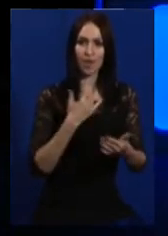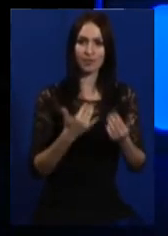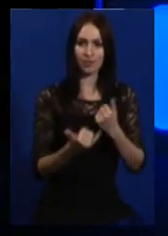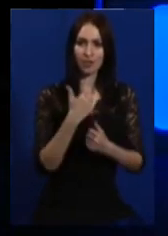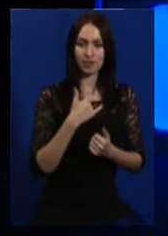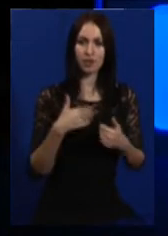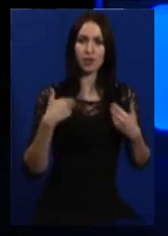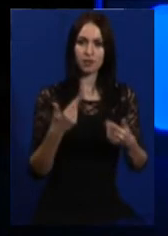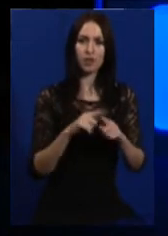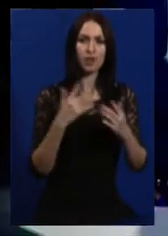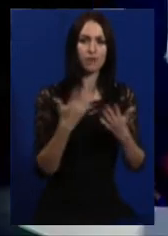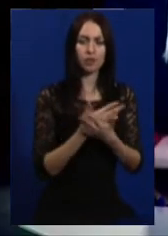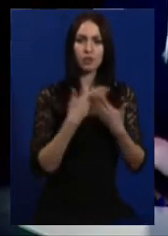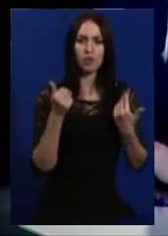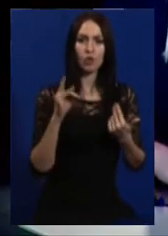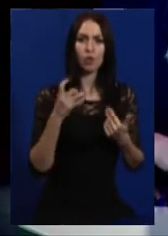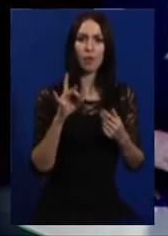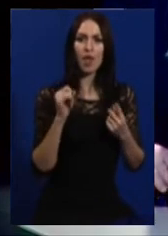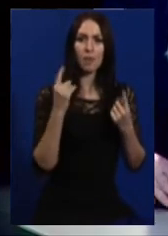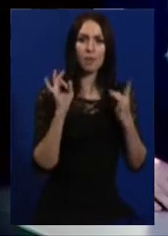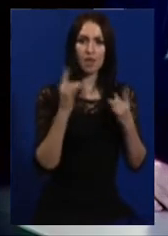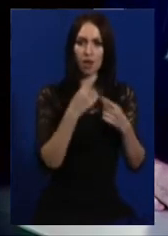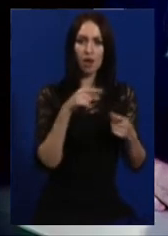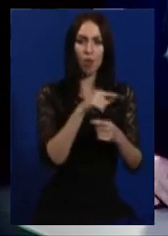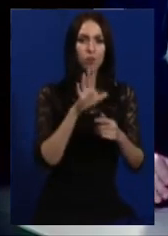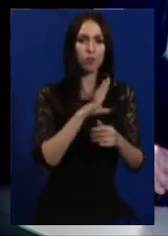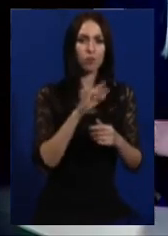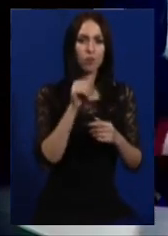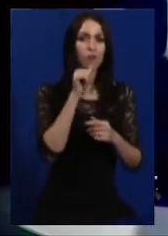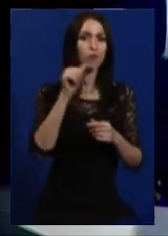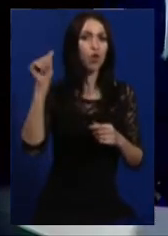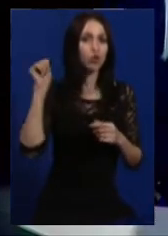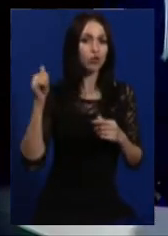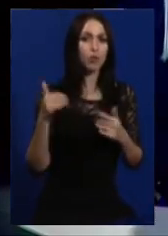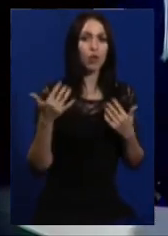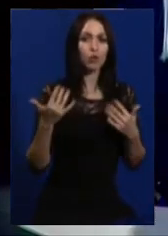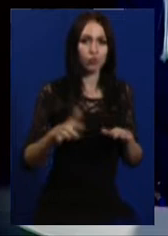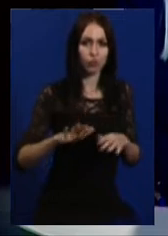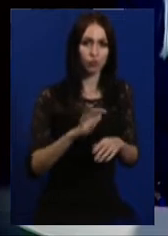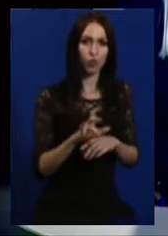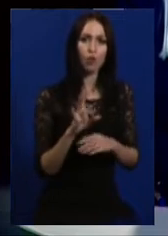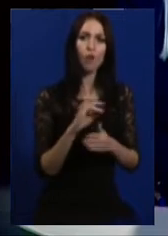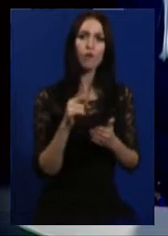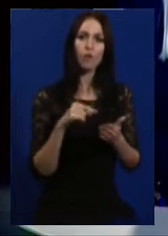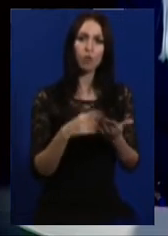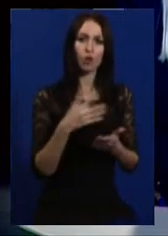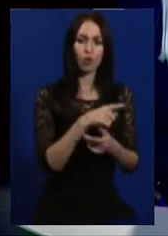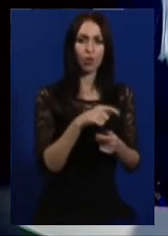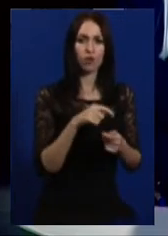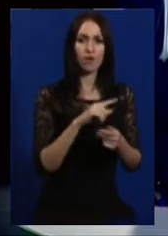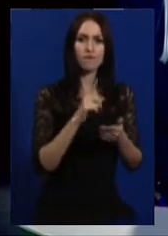премьерой у нас клики мы не ведома вин вышел в три кола питания и kevin порушу и что его на идасси актуальнее